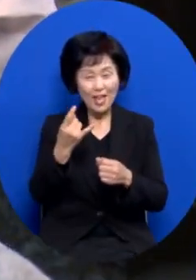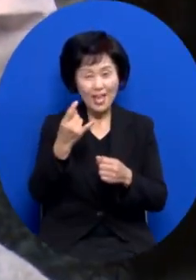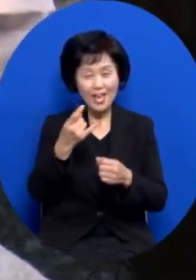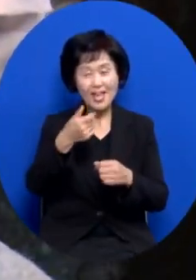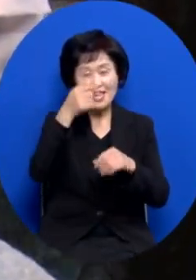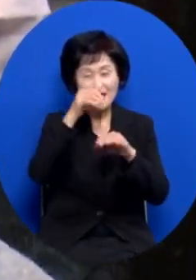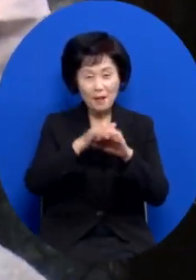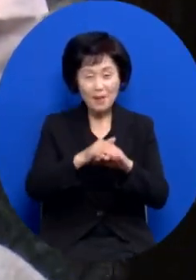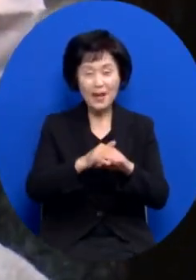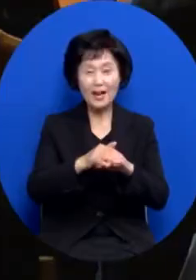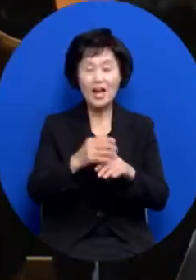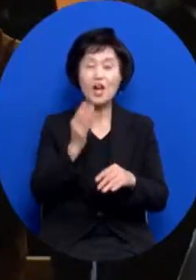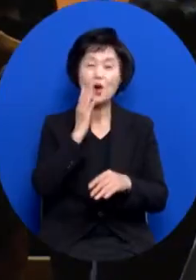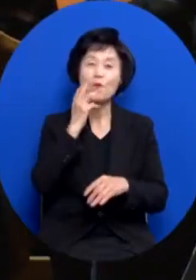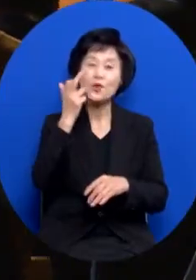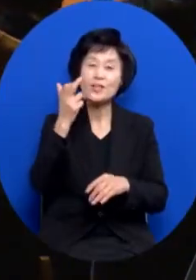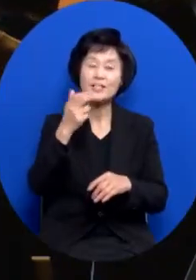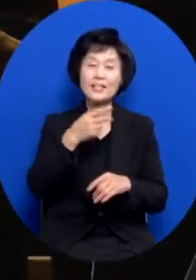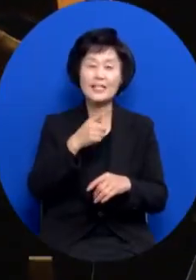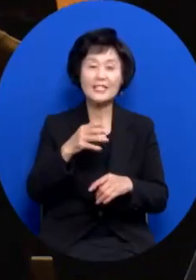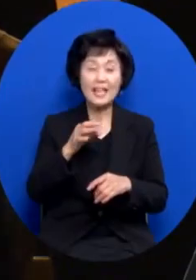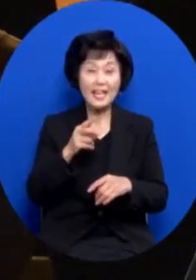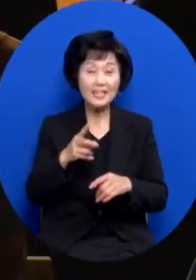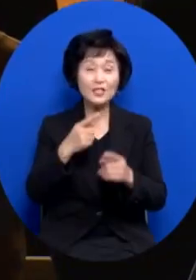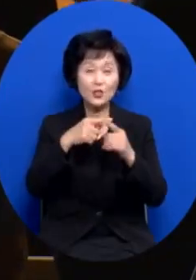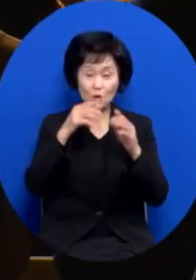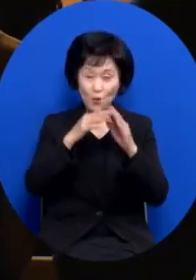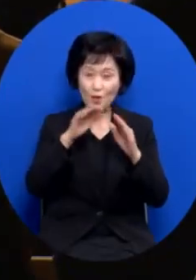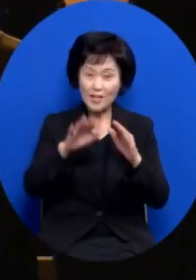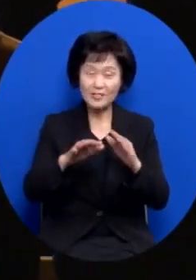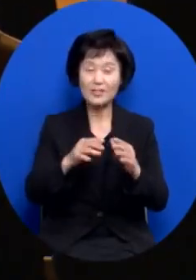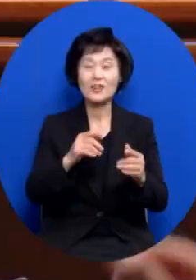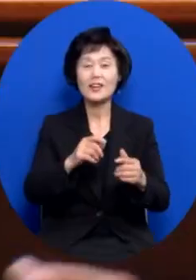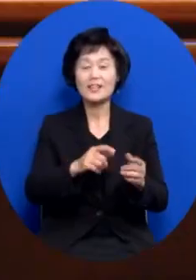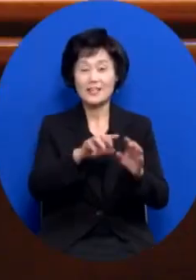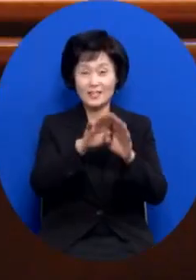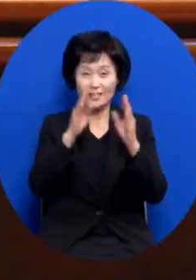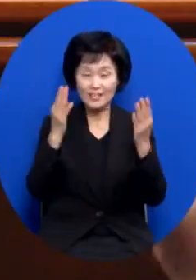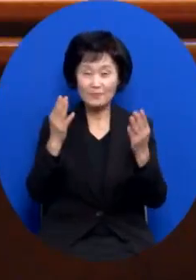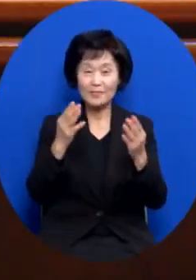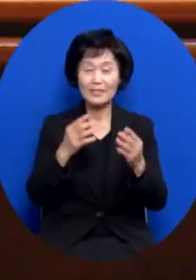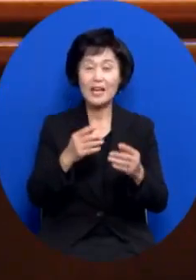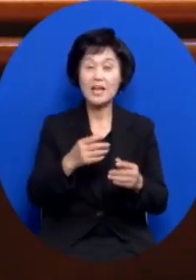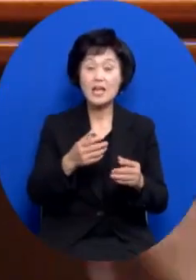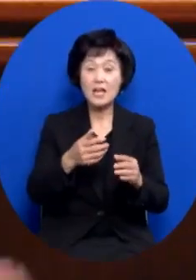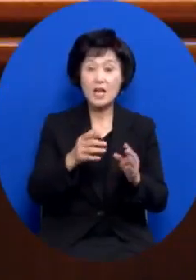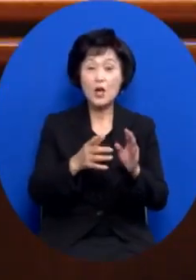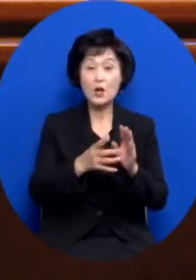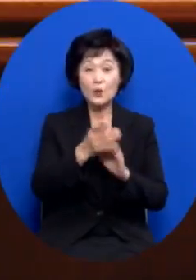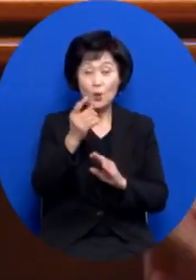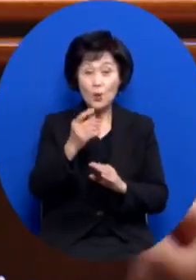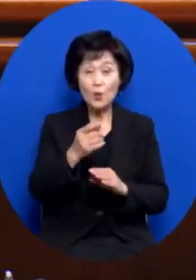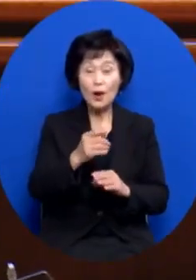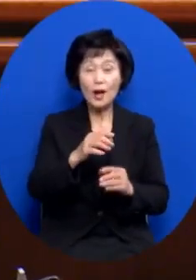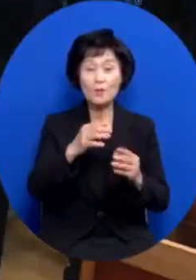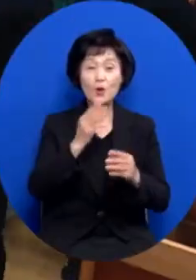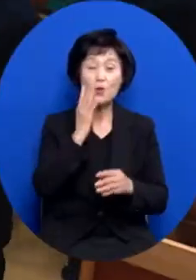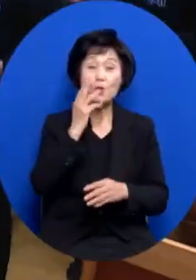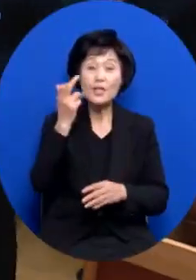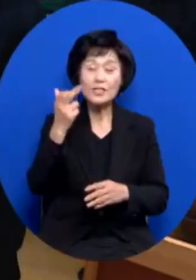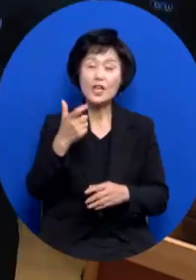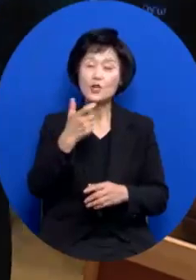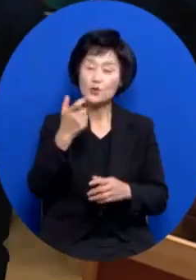울산 대흥교회에서 개최됐습니다. 강남교회, 동성교회, 연포교회 등 예장통합 울산노회 산하 60여